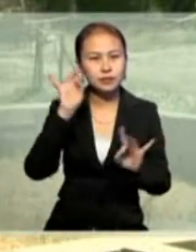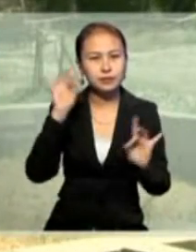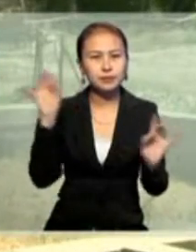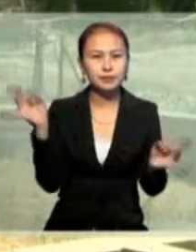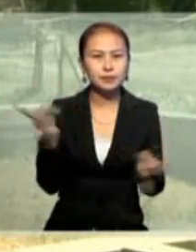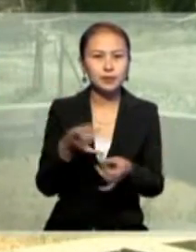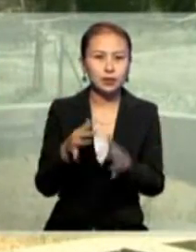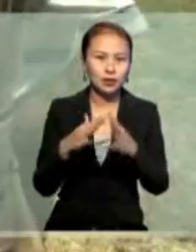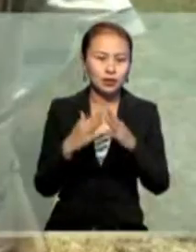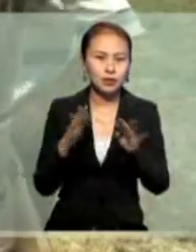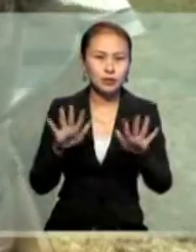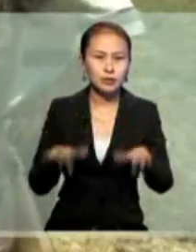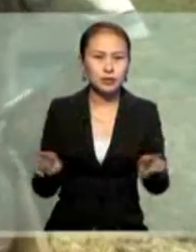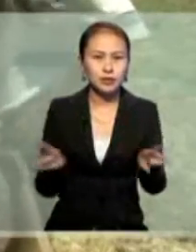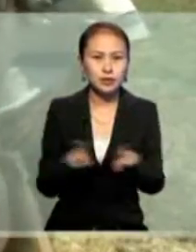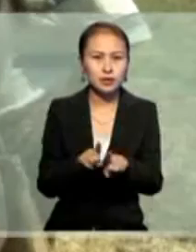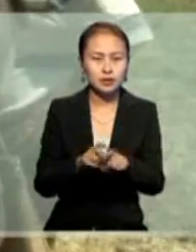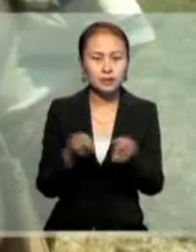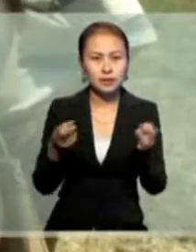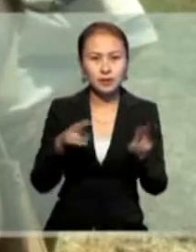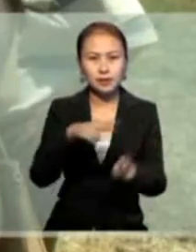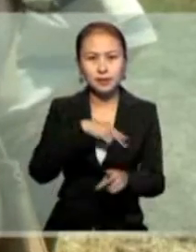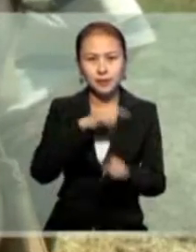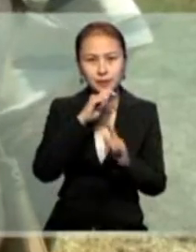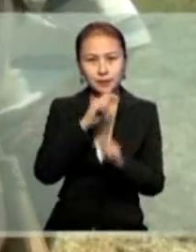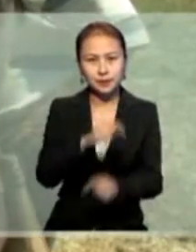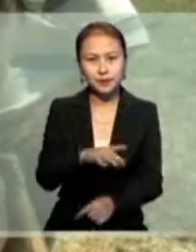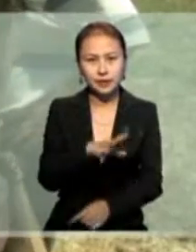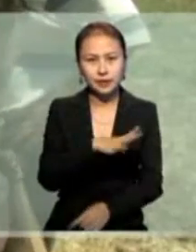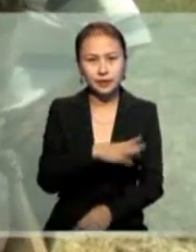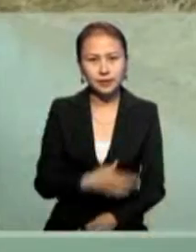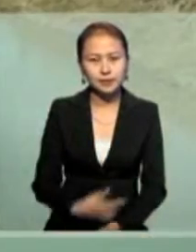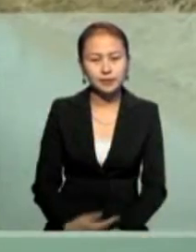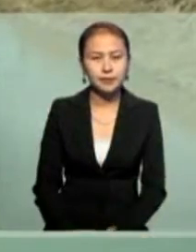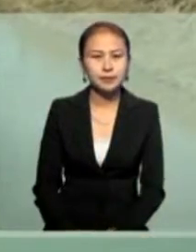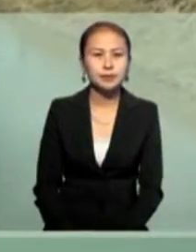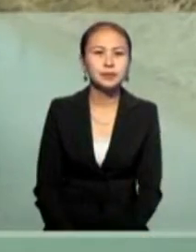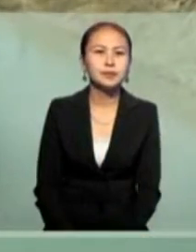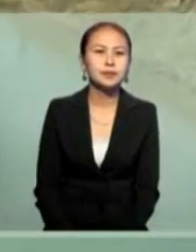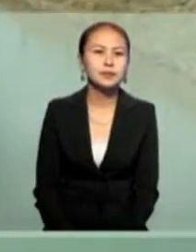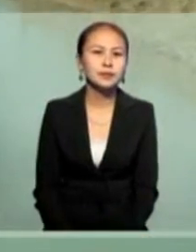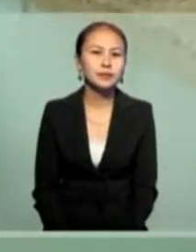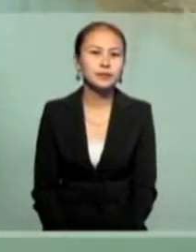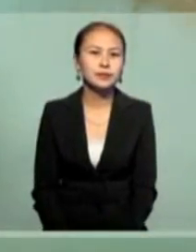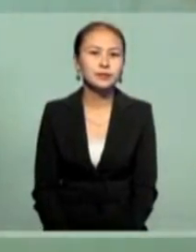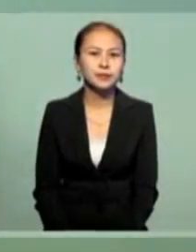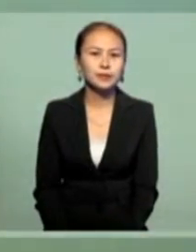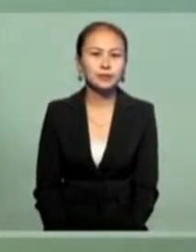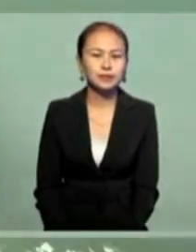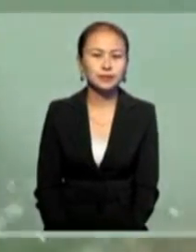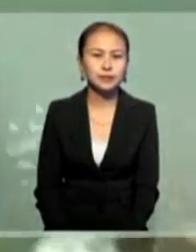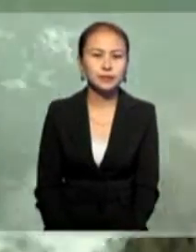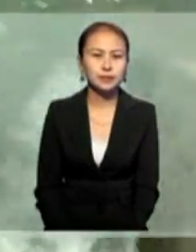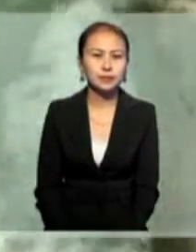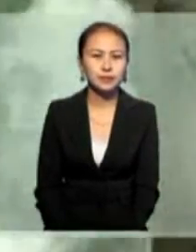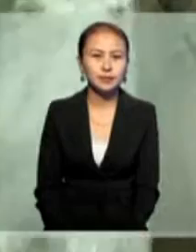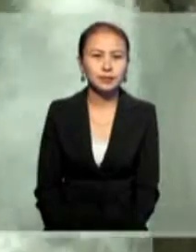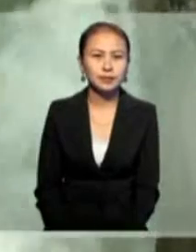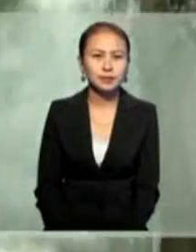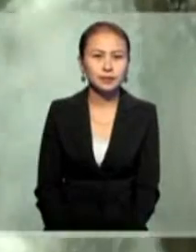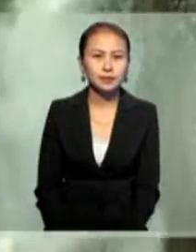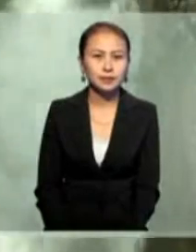билік марқұмның ерлігін бағалап, арнайы марапатқа ұсыныпты. Қанат Жүнісбеков, Рауан Байгенже, Нұрмахан Бекмұратов, хабар оңтүстік Қазақстан